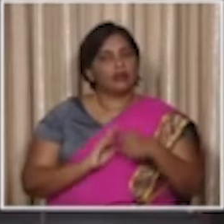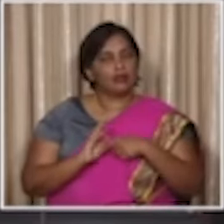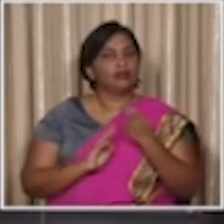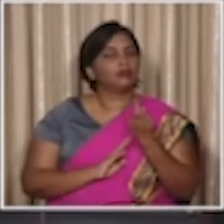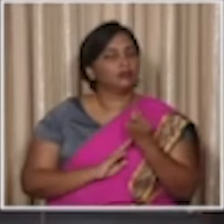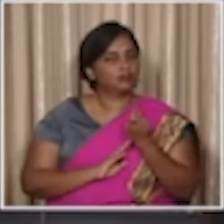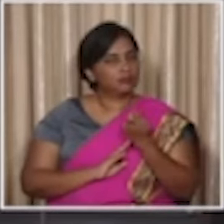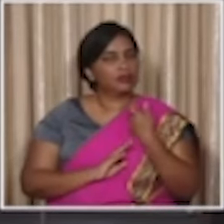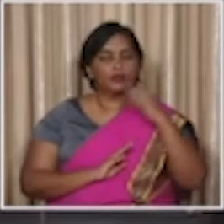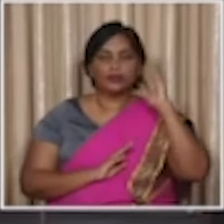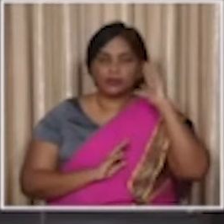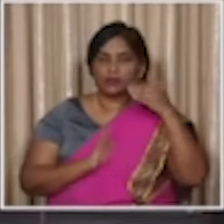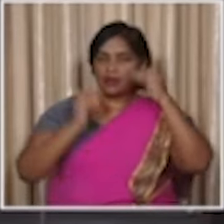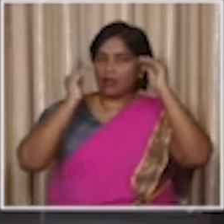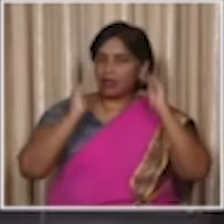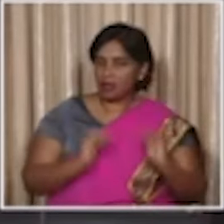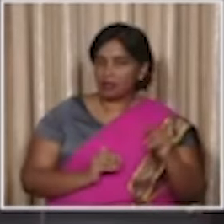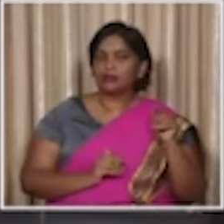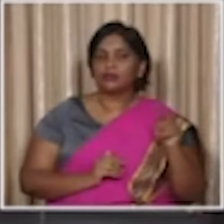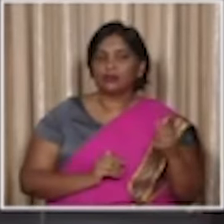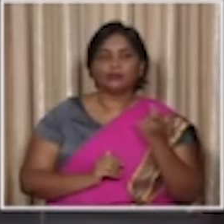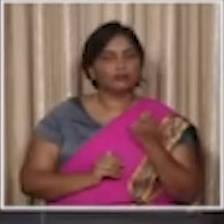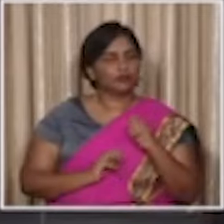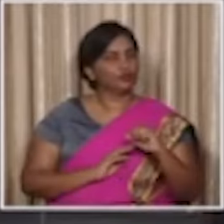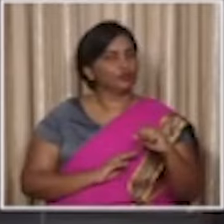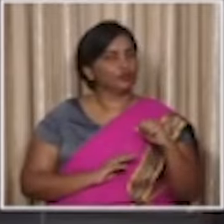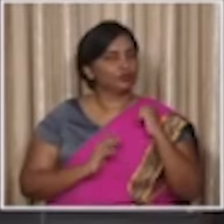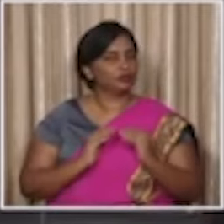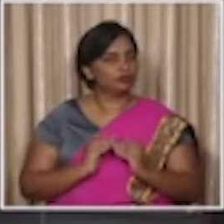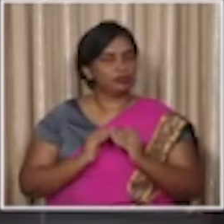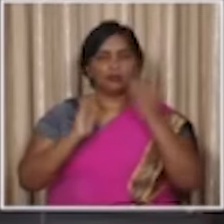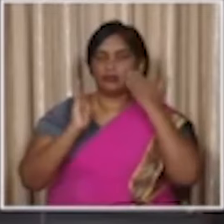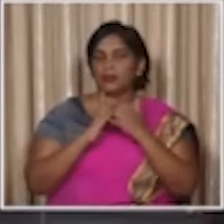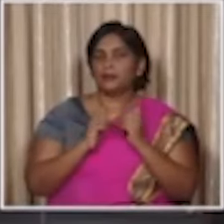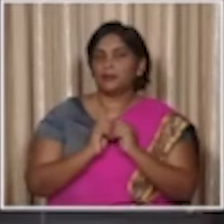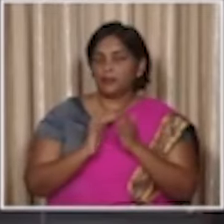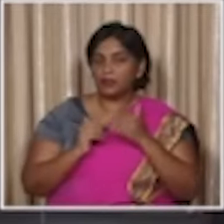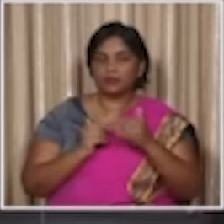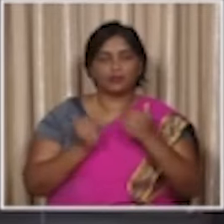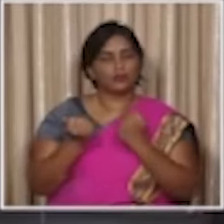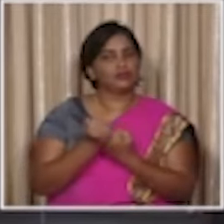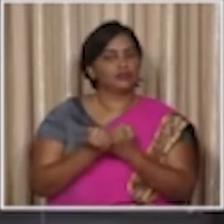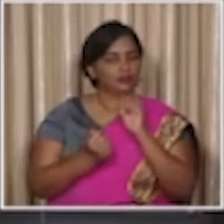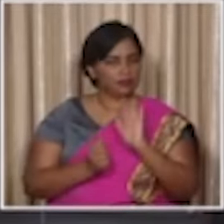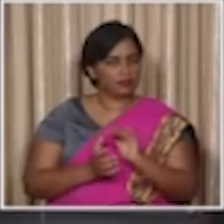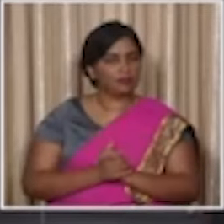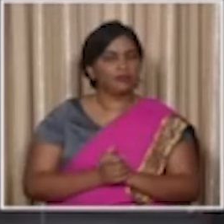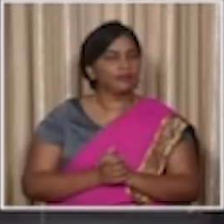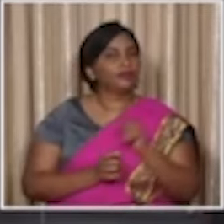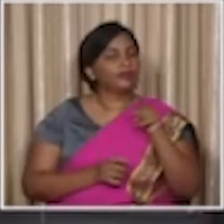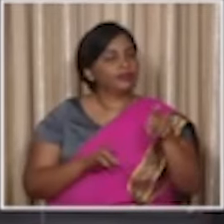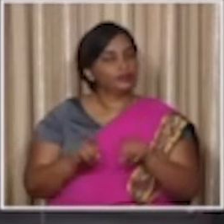ආර්ථිකයේ විශේෂයෙන්ම පල්ලහැම තලයට මේ ආර්ථිකයේ ශක්තිමත් වීම දැනීම ආරම්භ වේ එතෙක් ඔවුන්ට සහයෝගයක් වශයෙන්